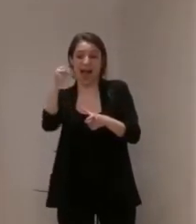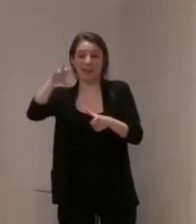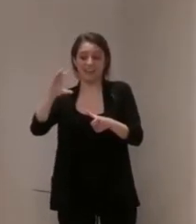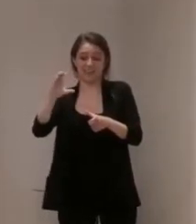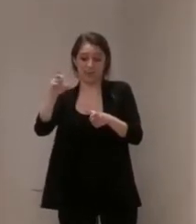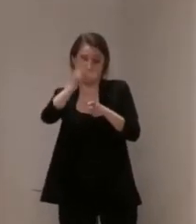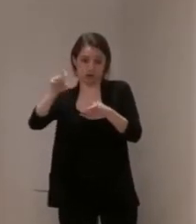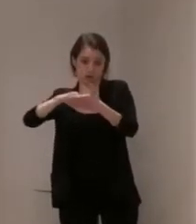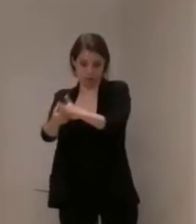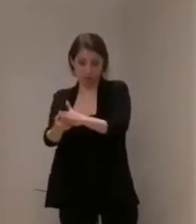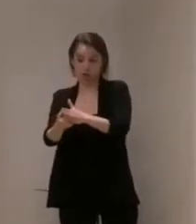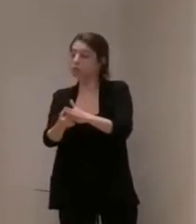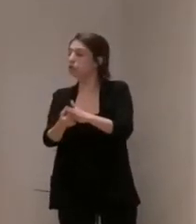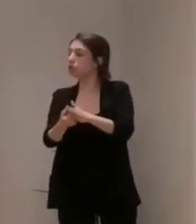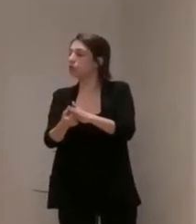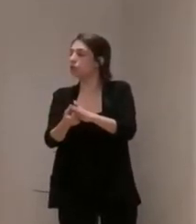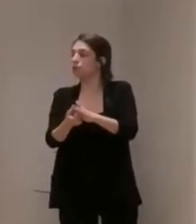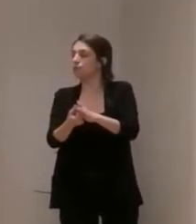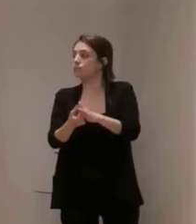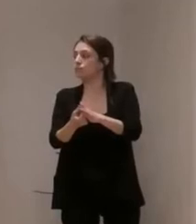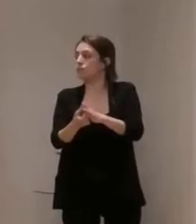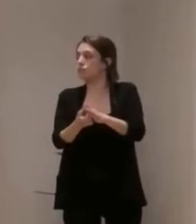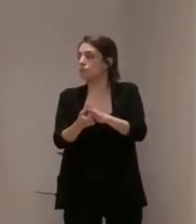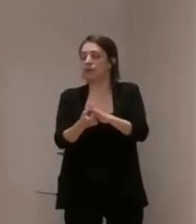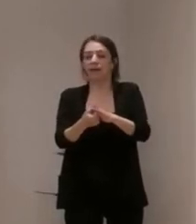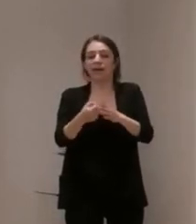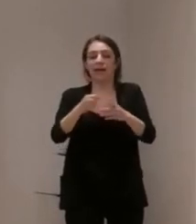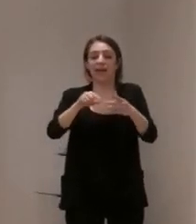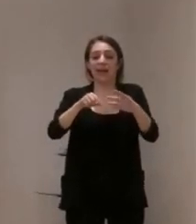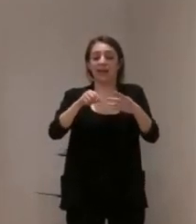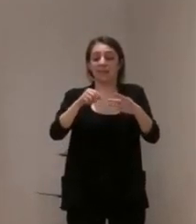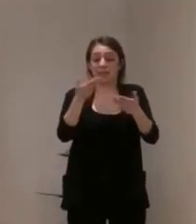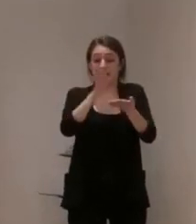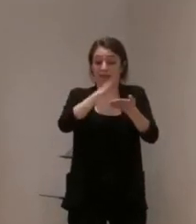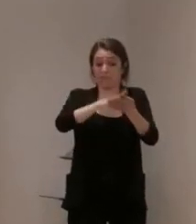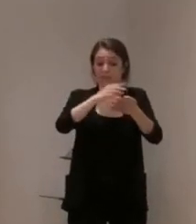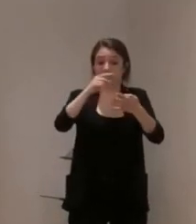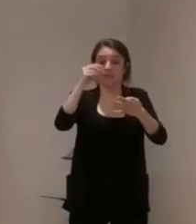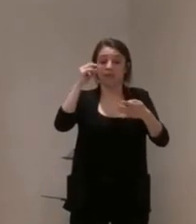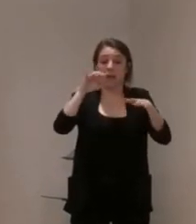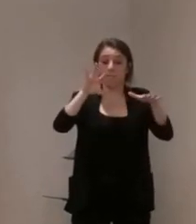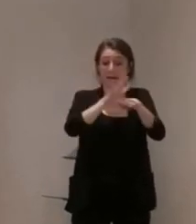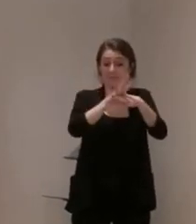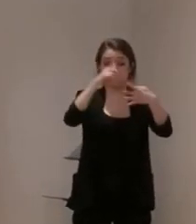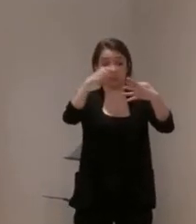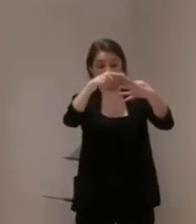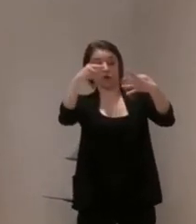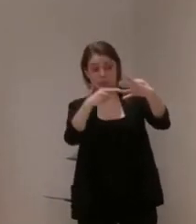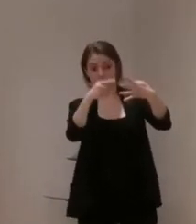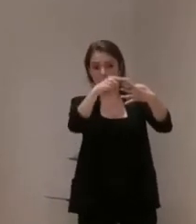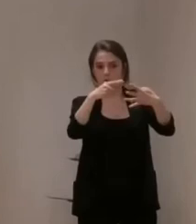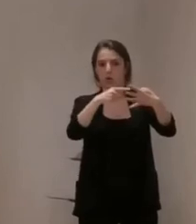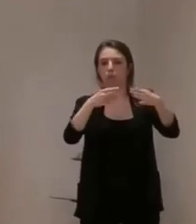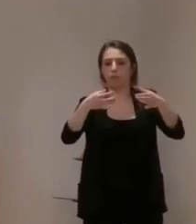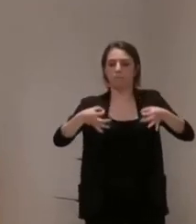ens hem ajuntat i cada primer i tercer dimarts de cada mes fem una concentració davant de Via